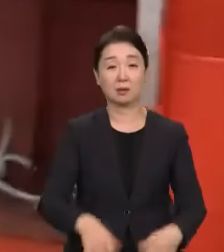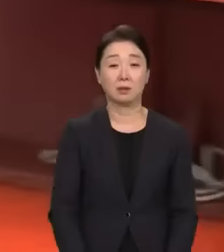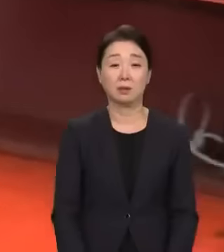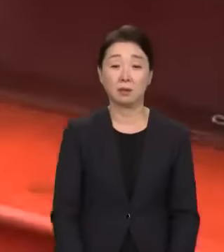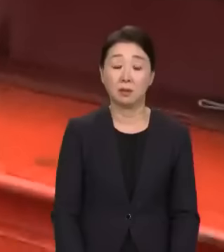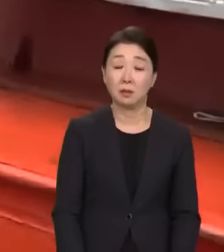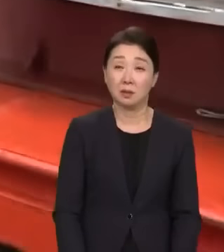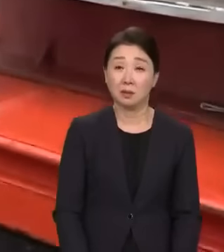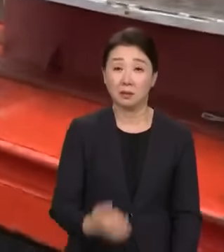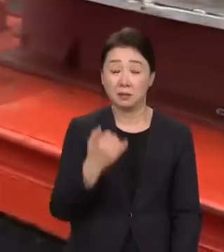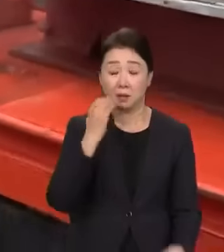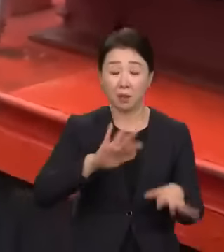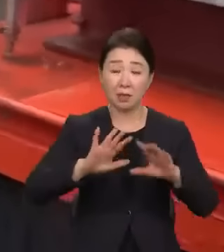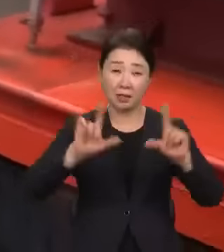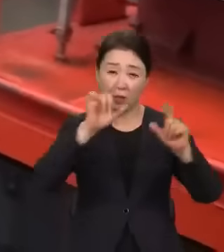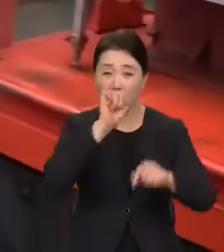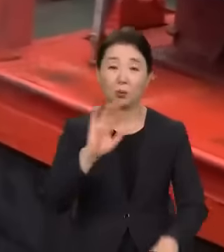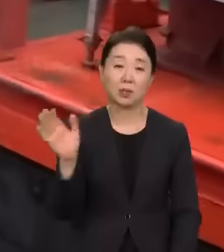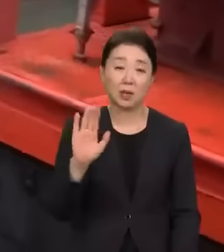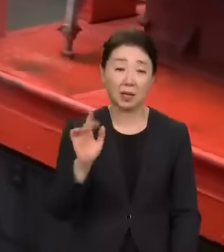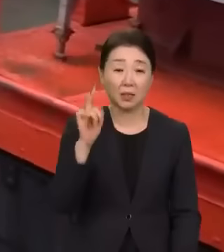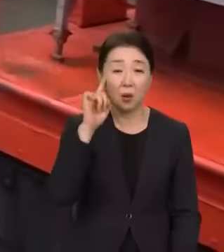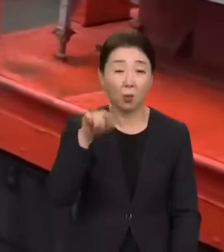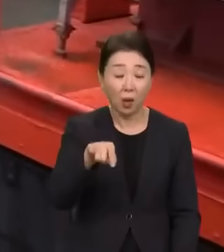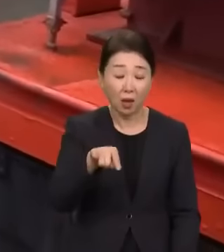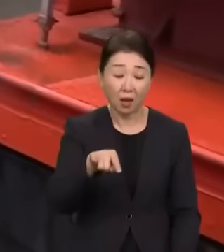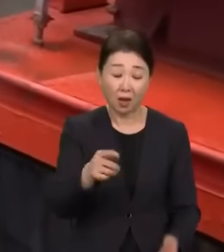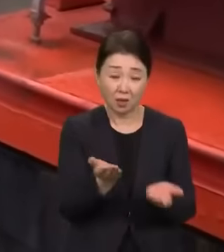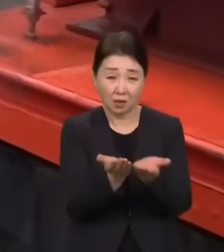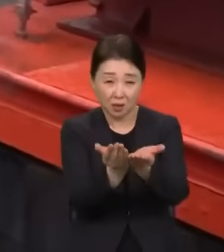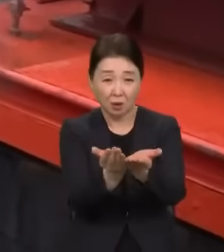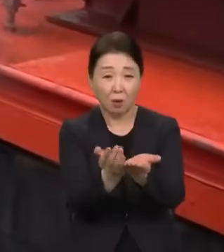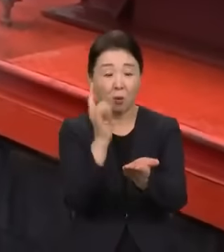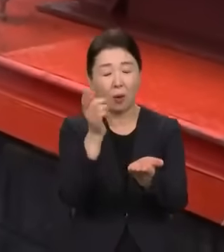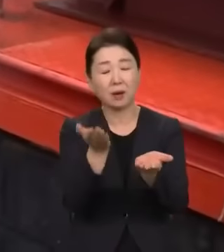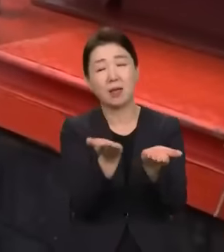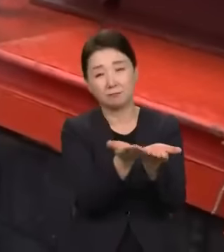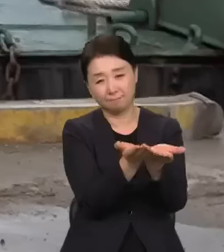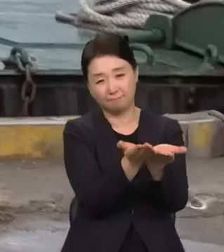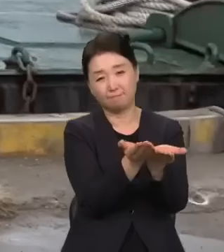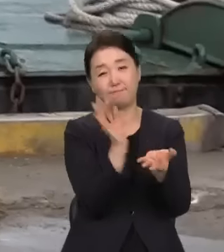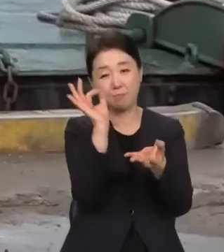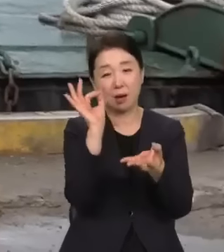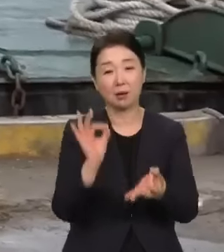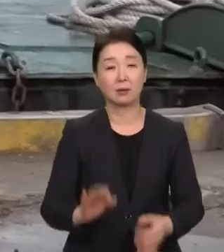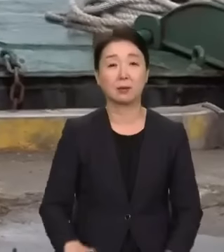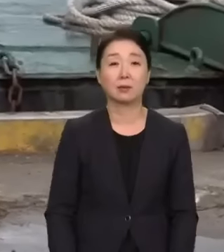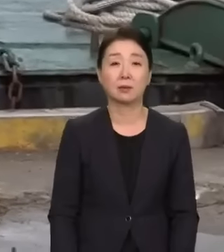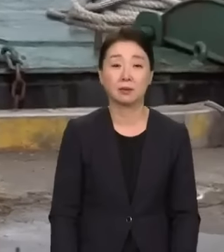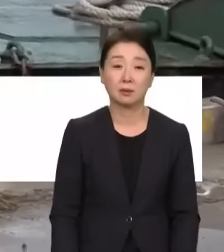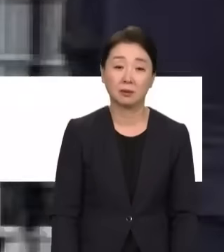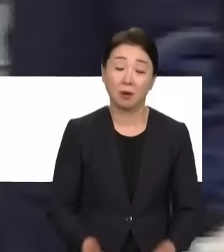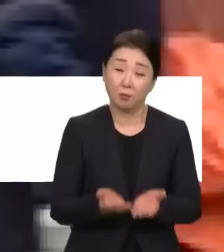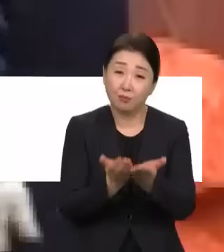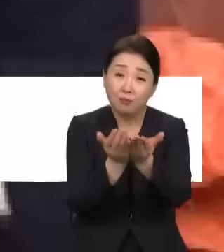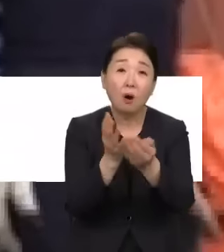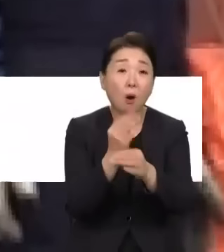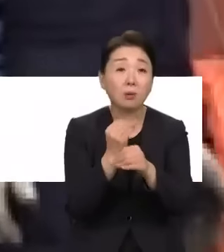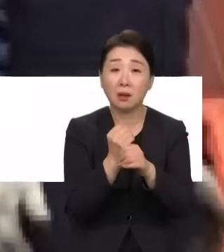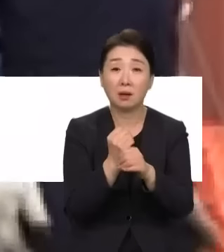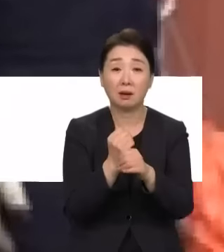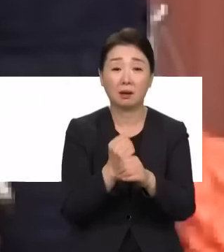이렇게 바다 날씨가 좋지 않아서 에어랑의 이 바지선 자체가 피항에 있는 상태입니다. 그 언제쯤 될지 혹시 일정이